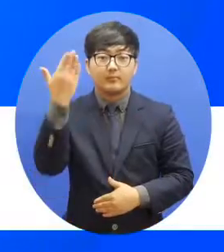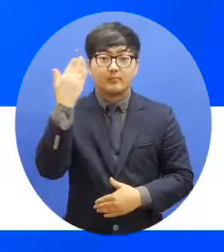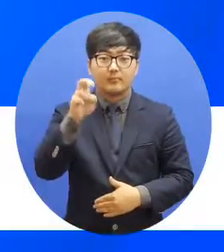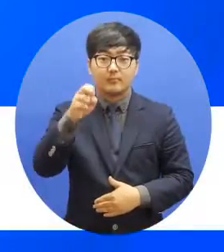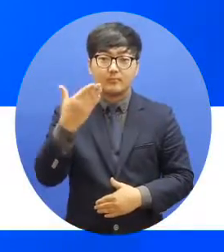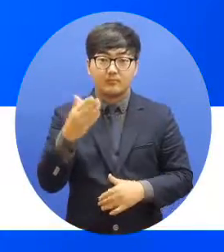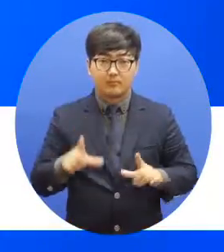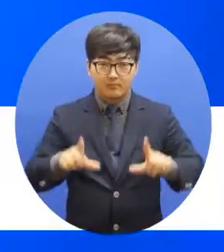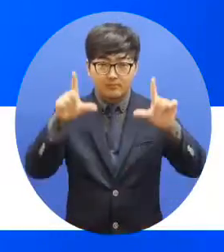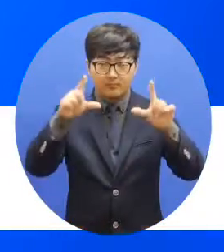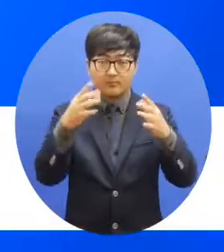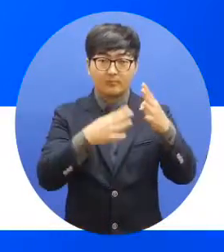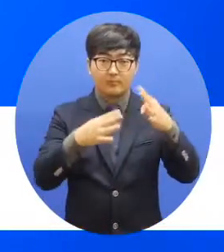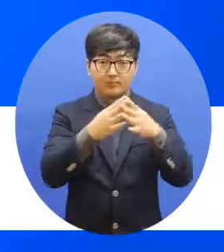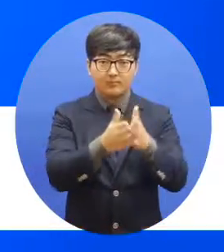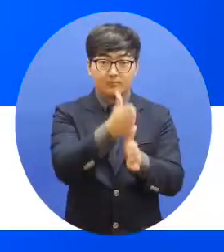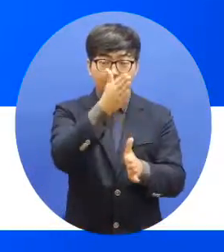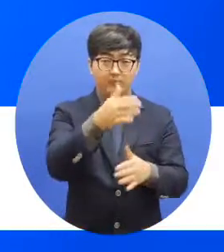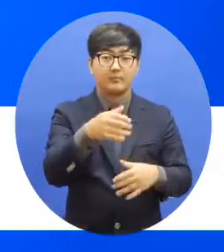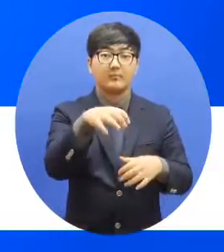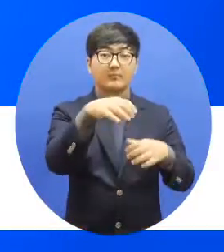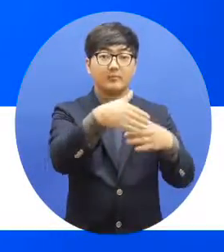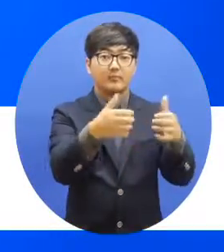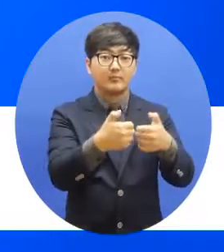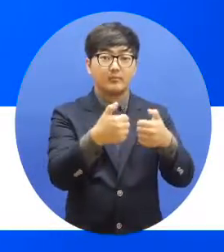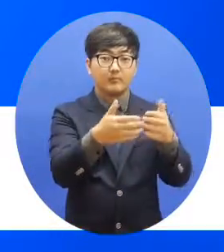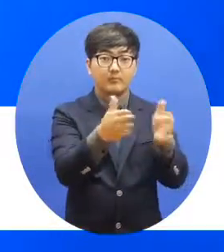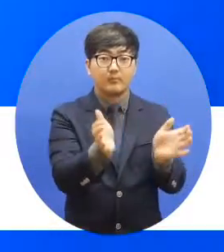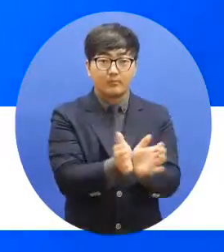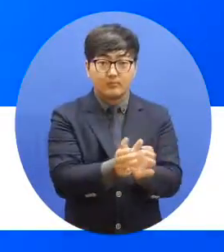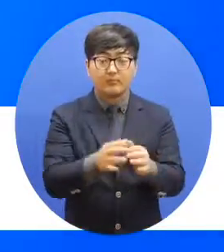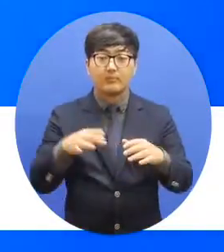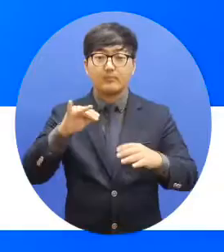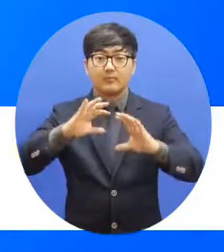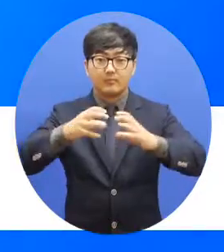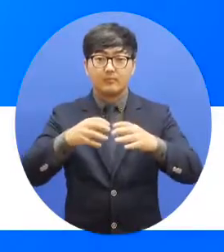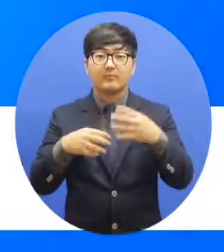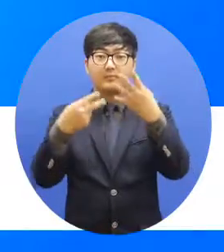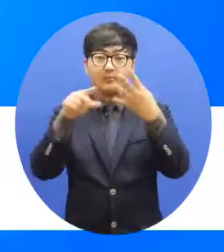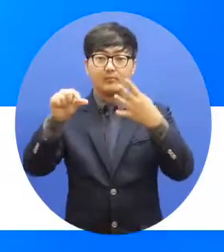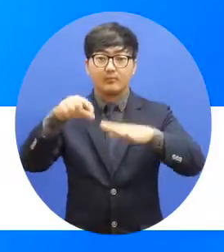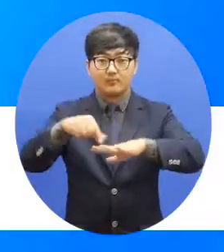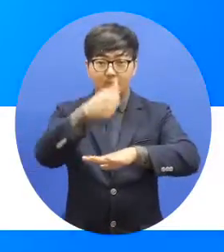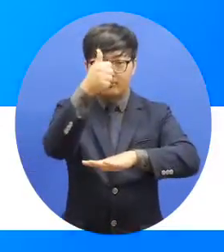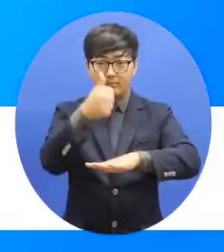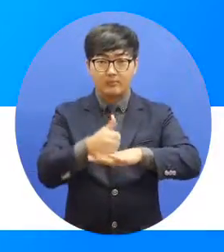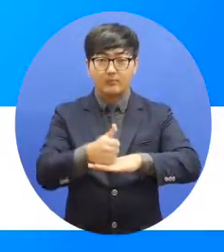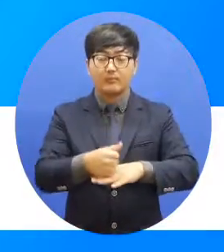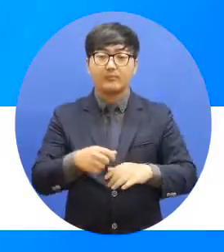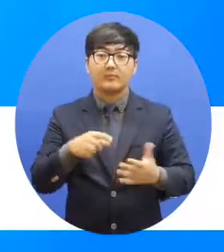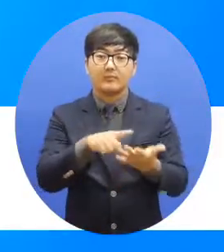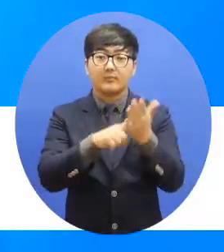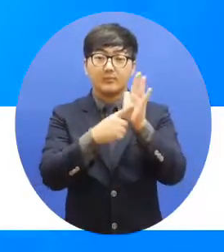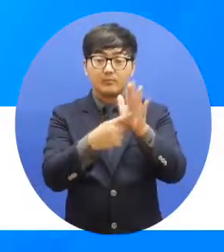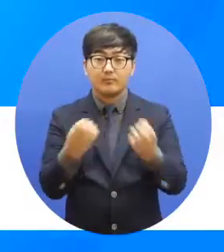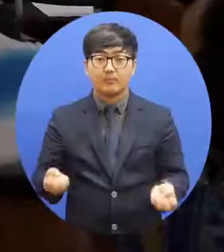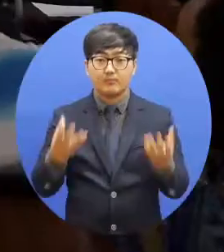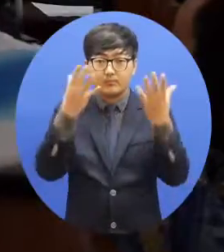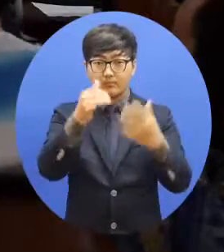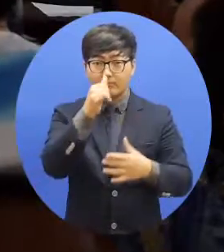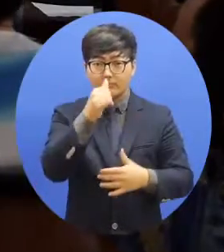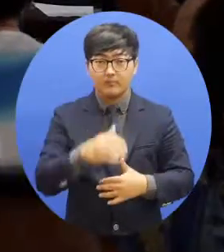지난 29일 공주시청 텔 회의실에서 백제사 대왕 순모 제제를 복식 제작 시연 행사가 열렸습니다